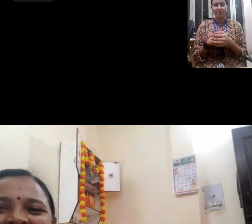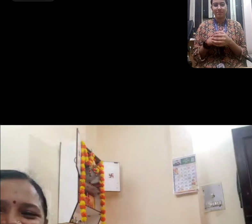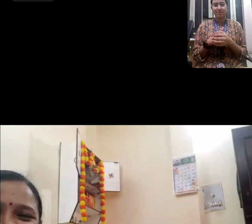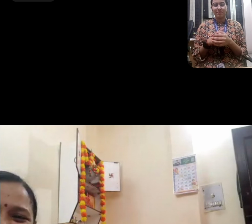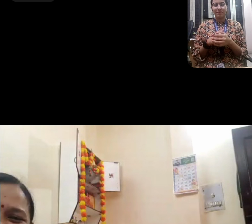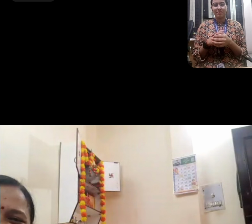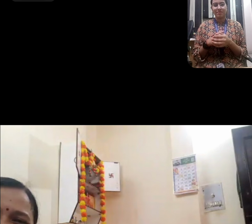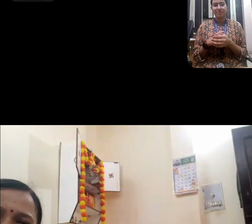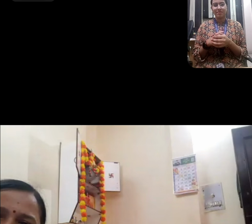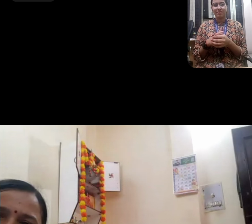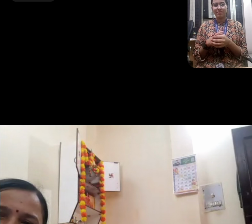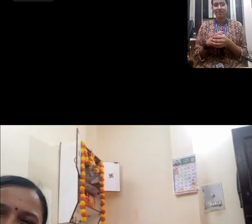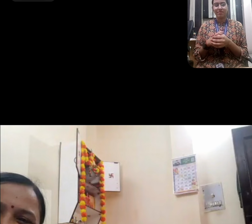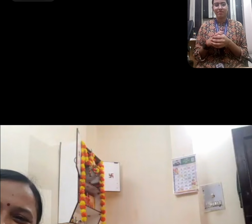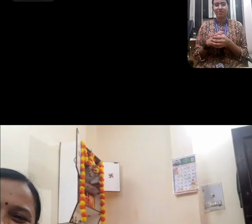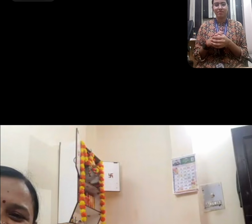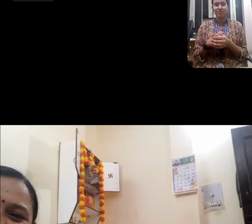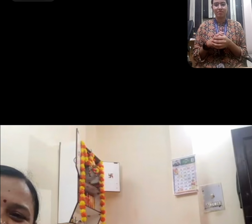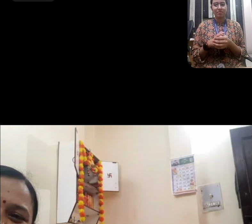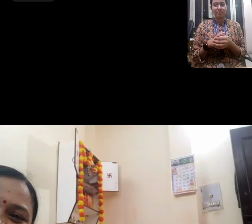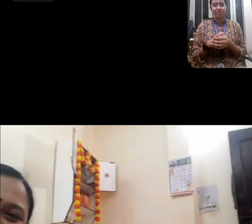थैंक यू